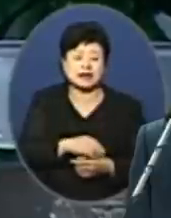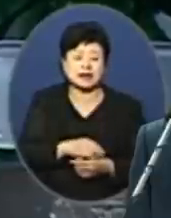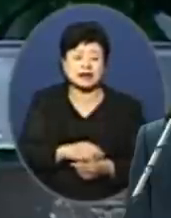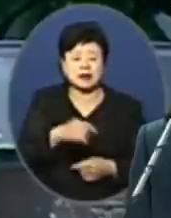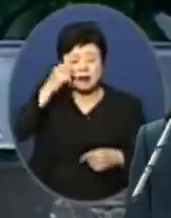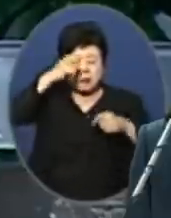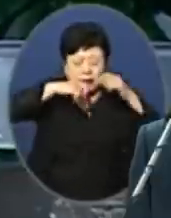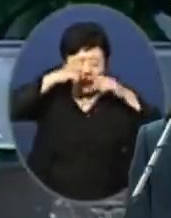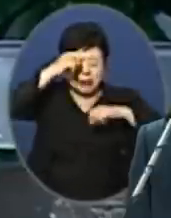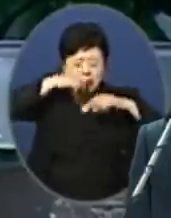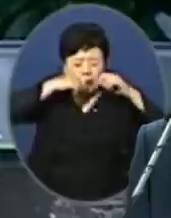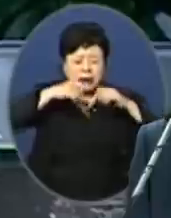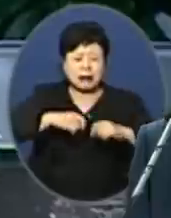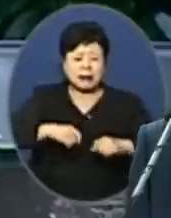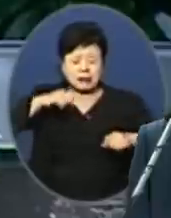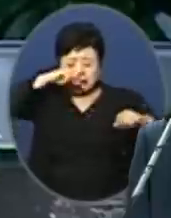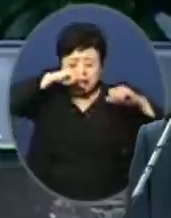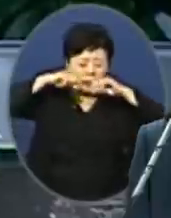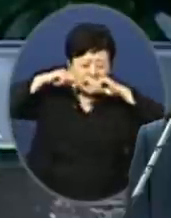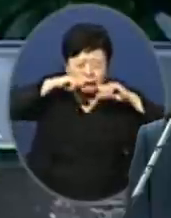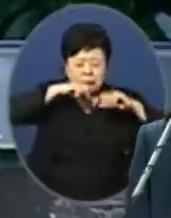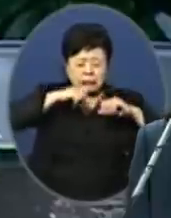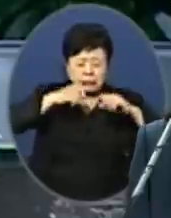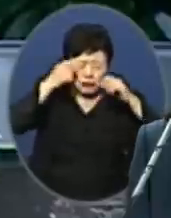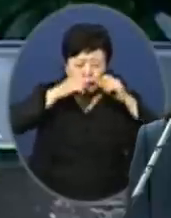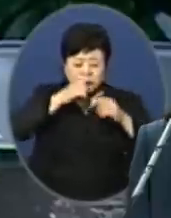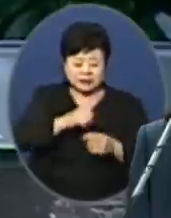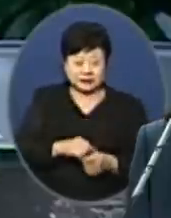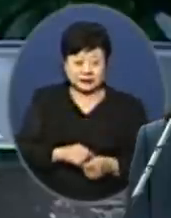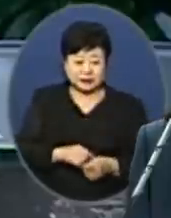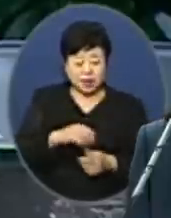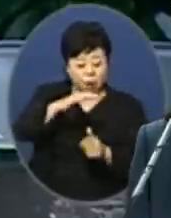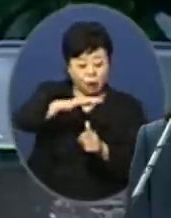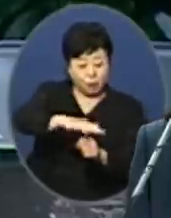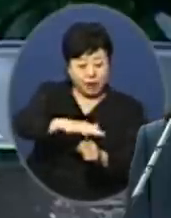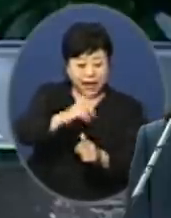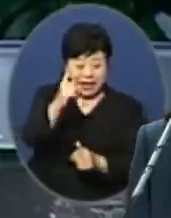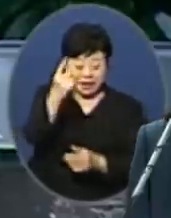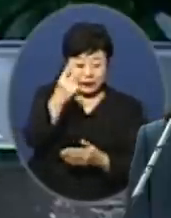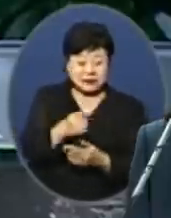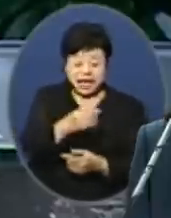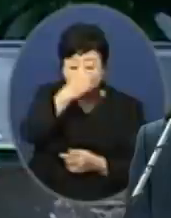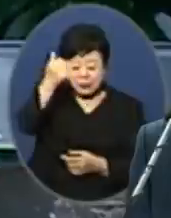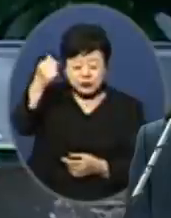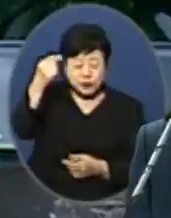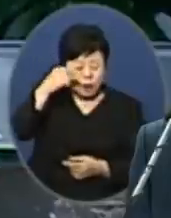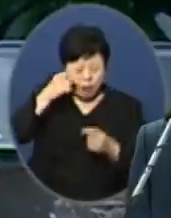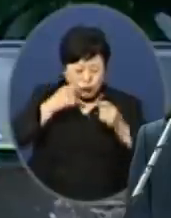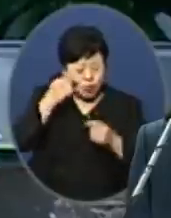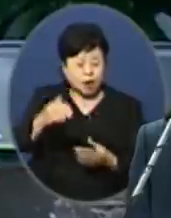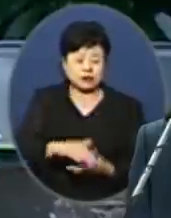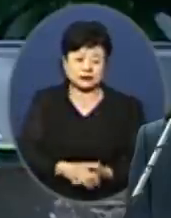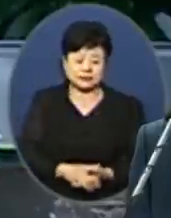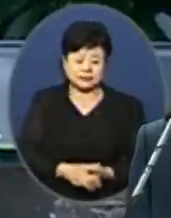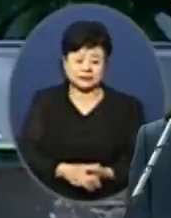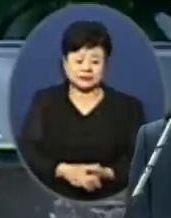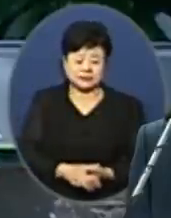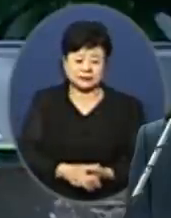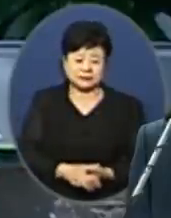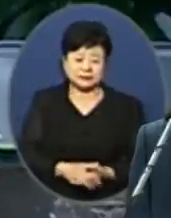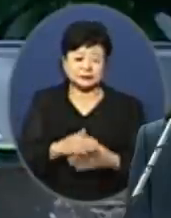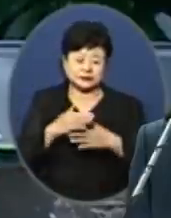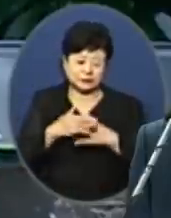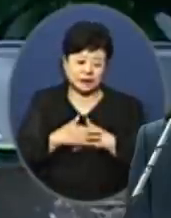뻗고 엉엉 울고 있었는데 한 소년이 오더니면 할아버지 할아버지 왜 울어요?